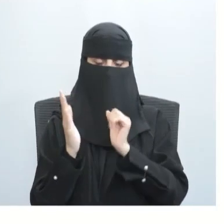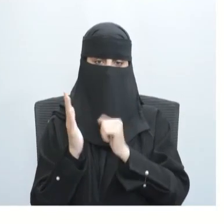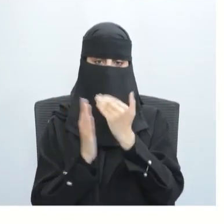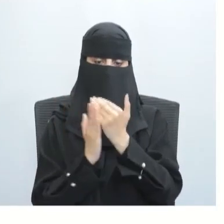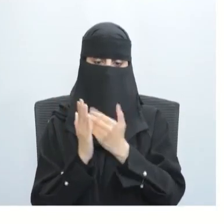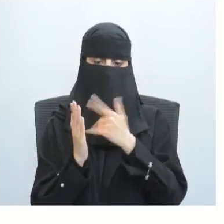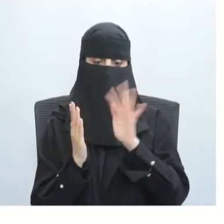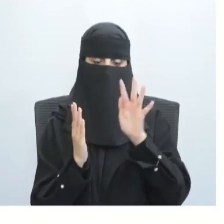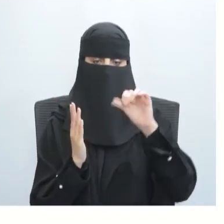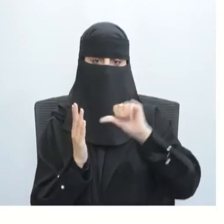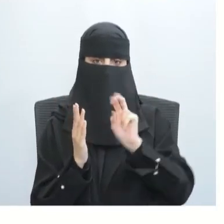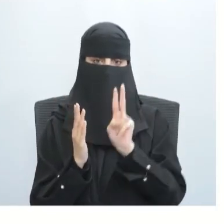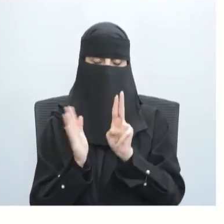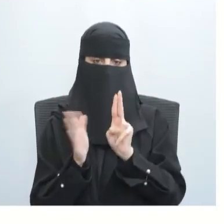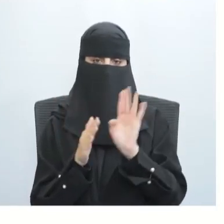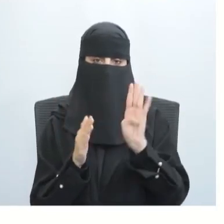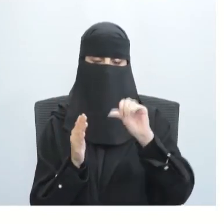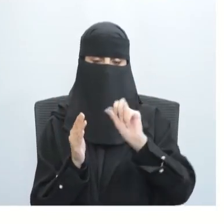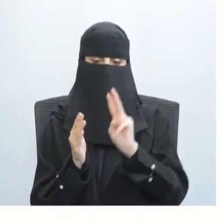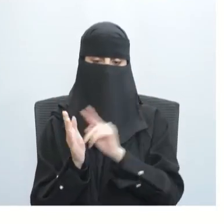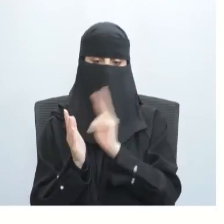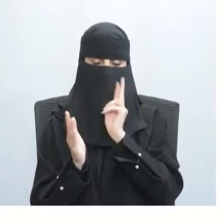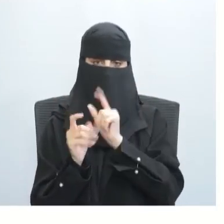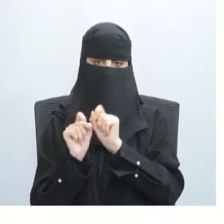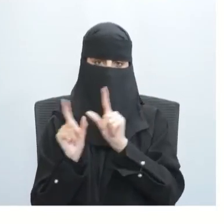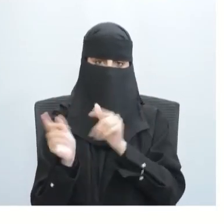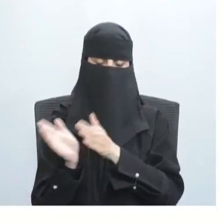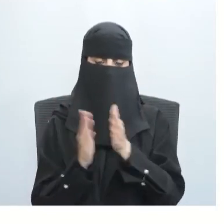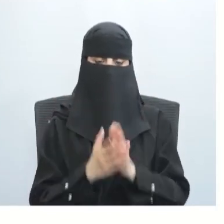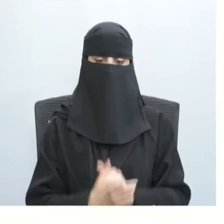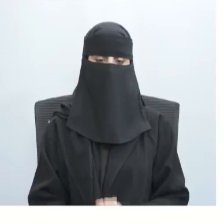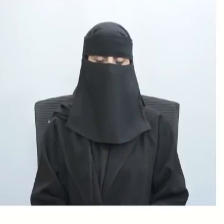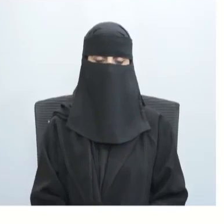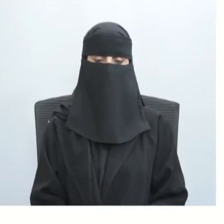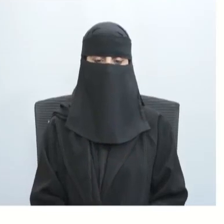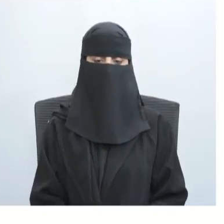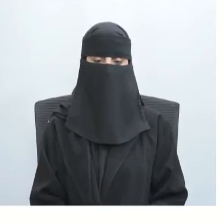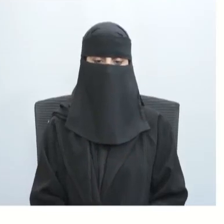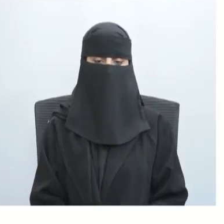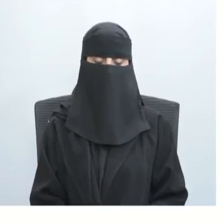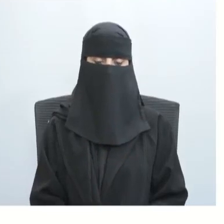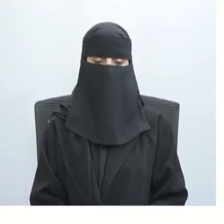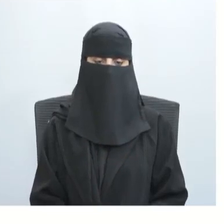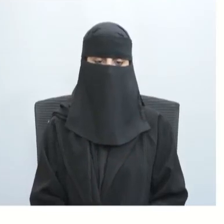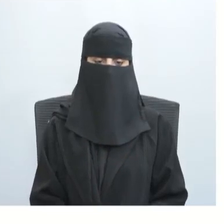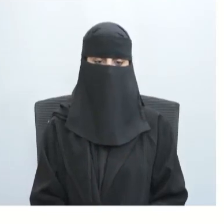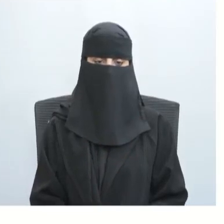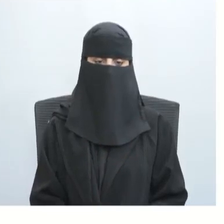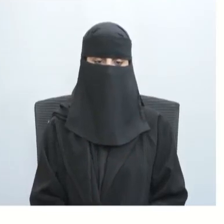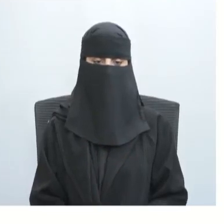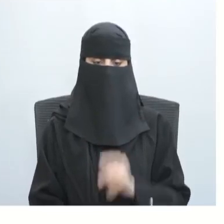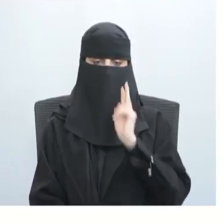شوت كات نضغط بزر الفار الايسر سيقوم جهاز الحاسب بتشغيل البرنامج